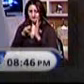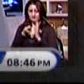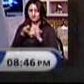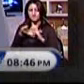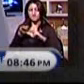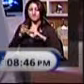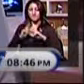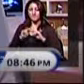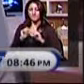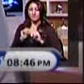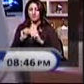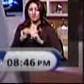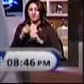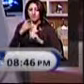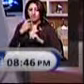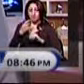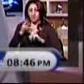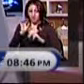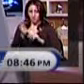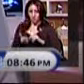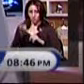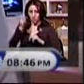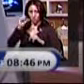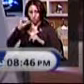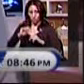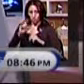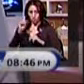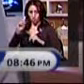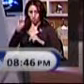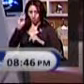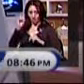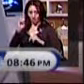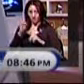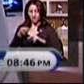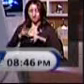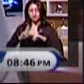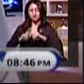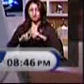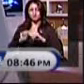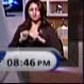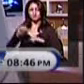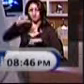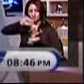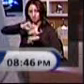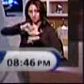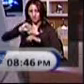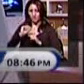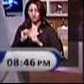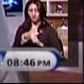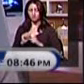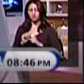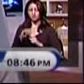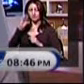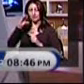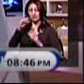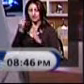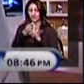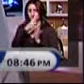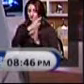يمكن لا اجرؤ على، يعني اولا اهل النوبة ليسوا بعيدين، انا يعني انا مش هولندي، يعني انا اصلا من دراوم